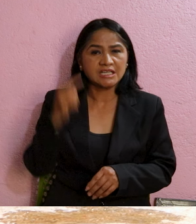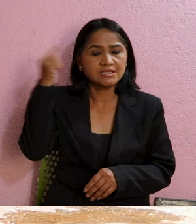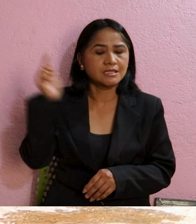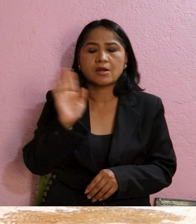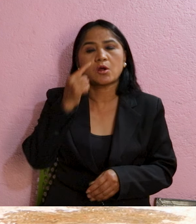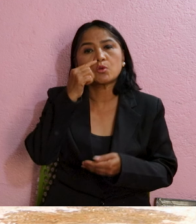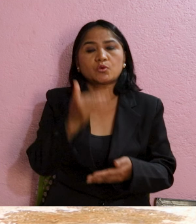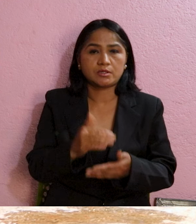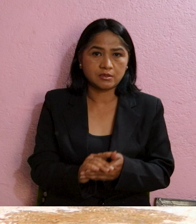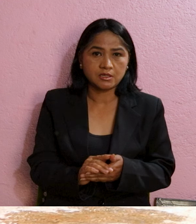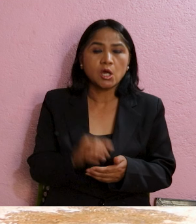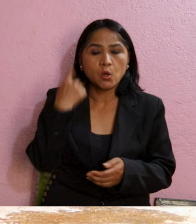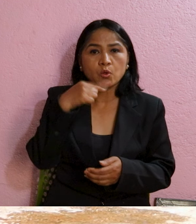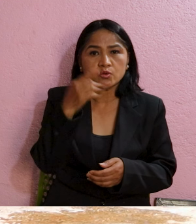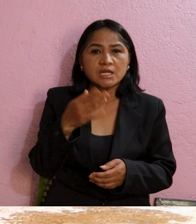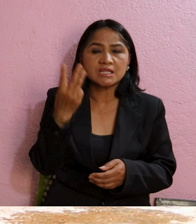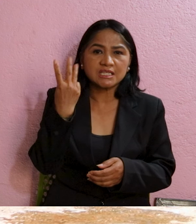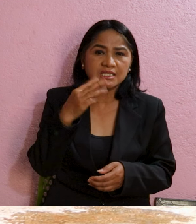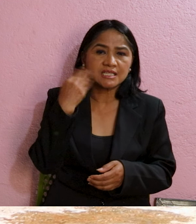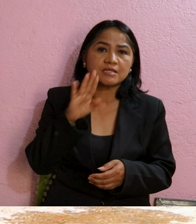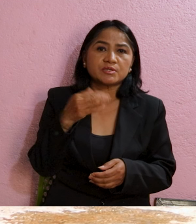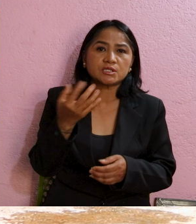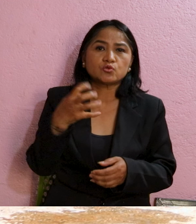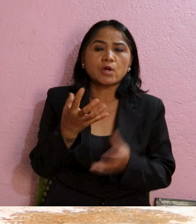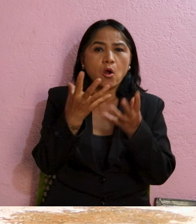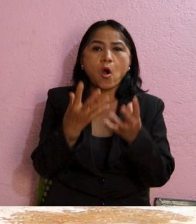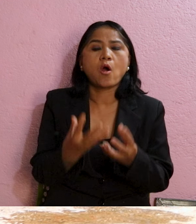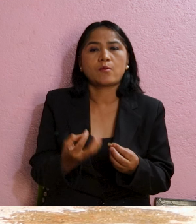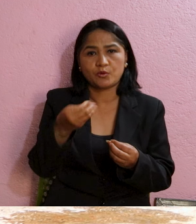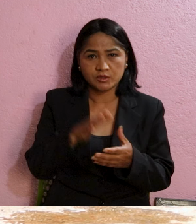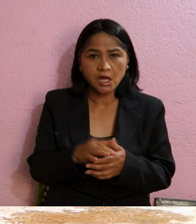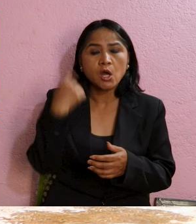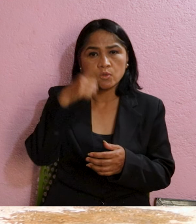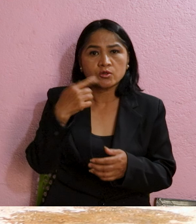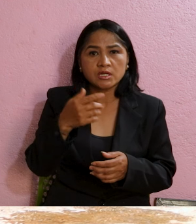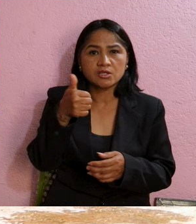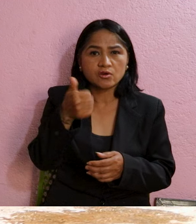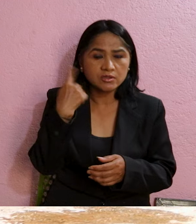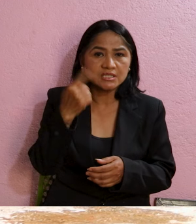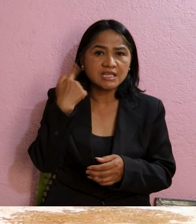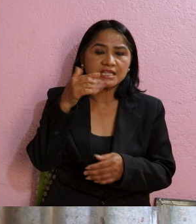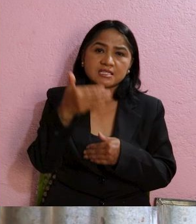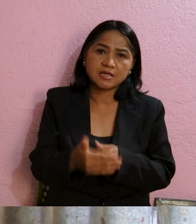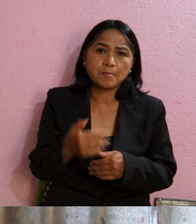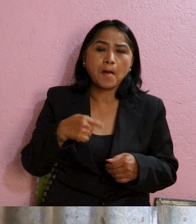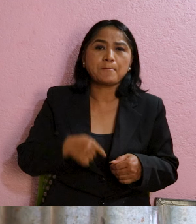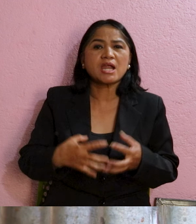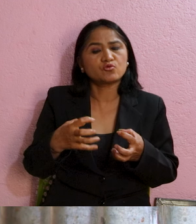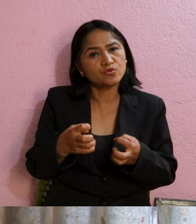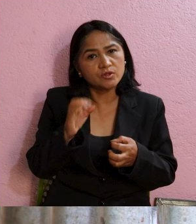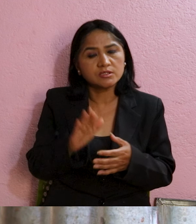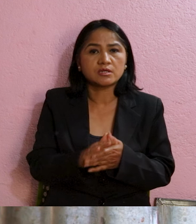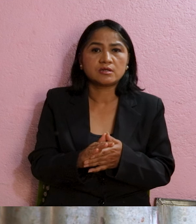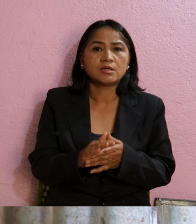चिन्ता नगर छोरी, कसै कसैलाई 3-4 दिनपछि दुखाइ कम हुँदै जान्छ, कसै कसैलाई 6-7 दिनसम्म पेट पनि